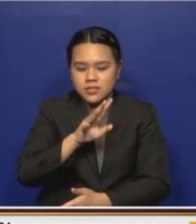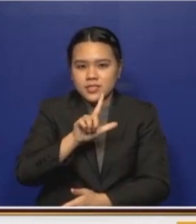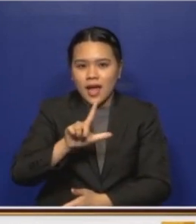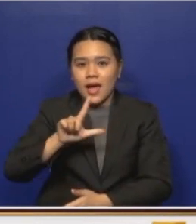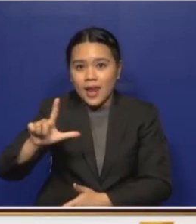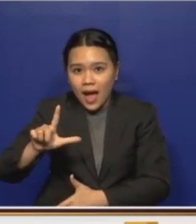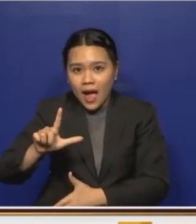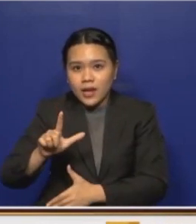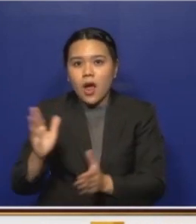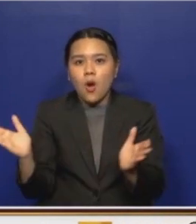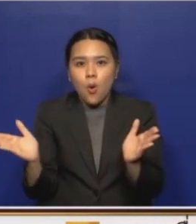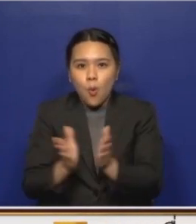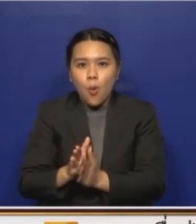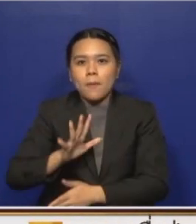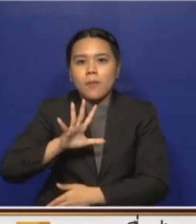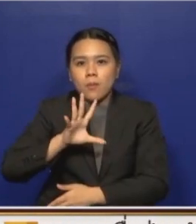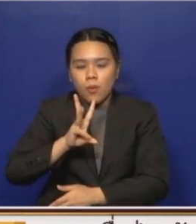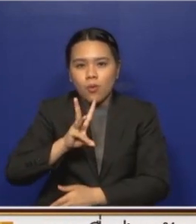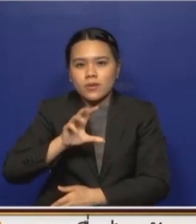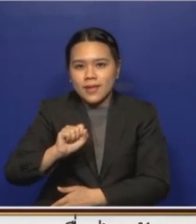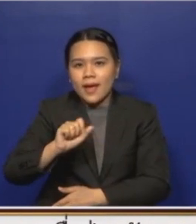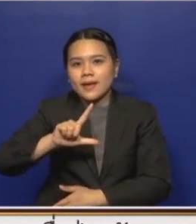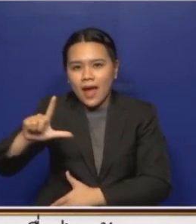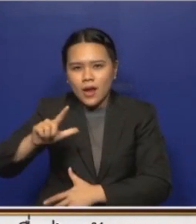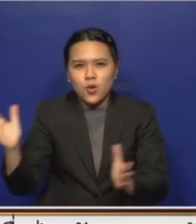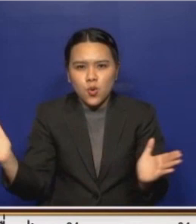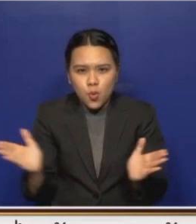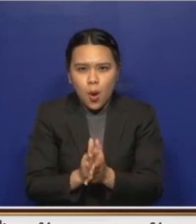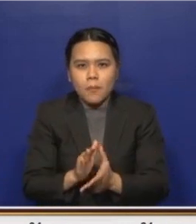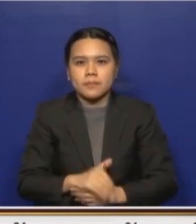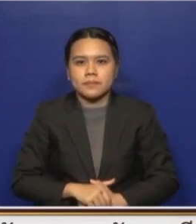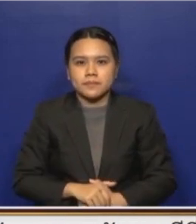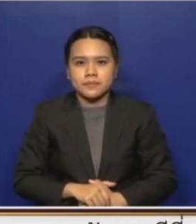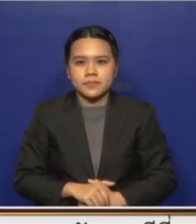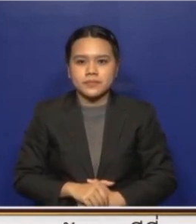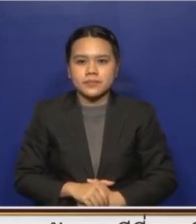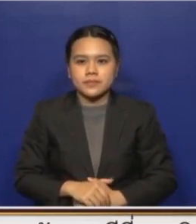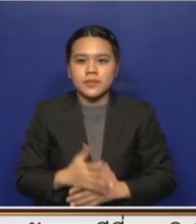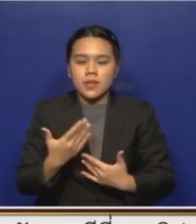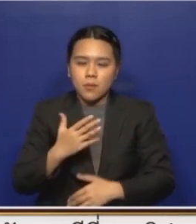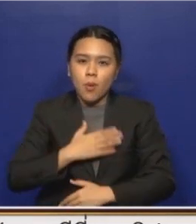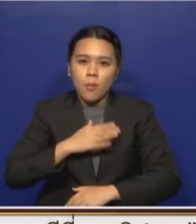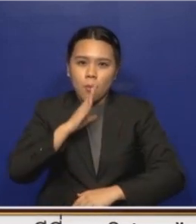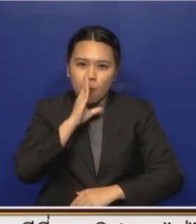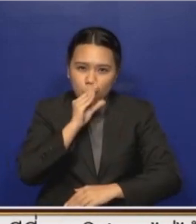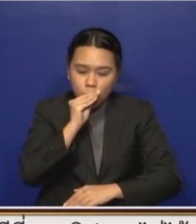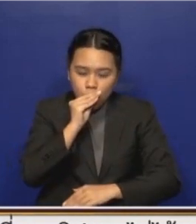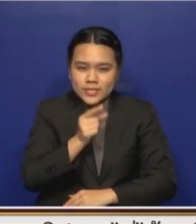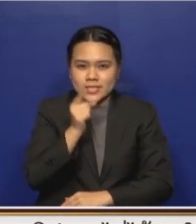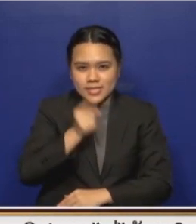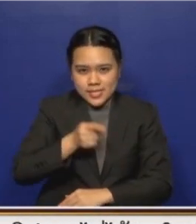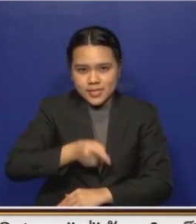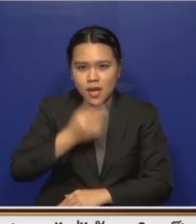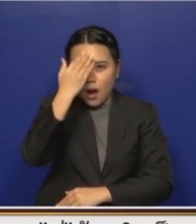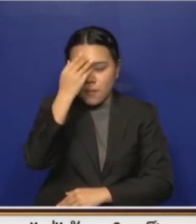จและจำเป็นต้องพูดความจริงไม่งั้นรัฐบาลแก้ปัญหาไม่มีทางถูกจุดฮะไปดูแผ่นต่อไปครับ